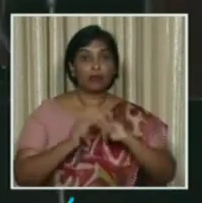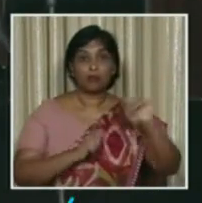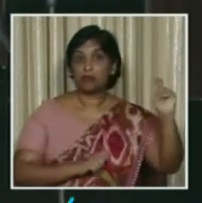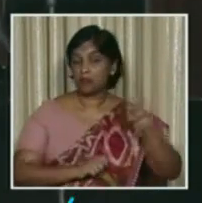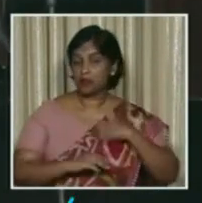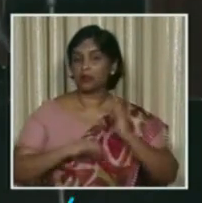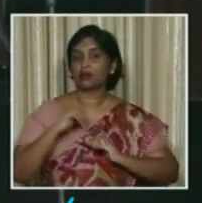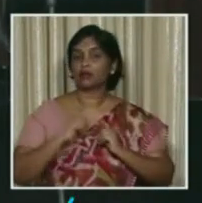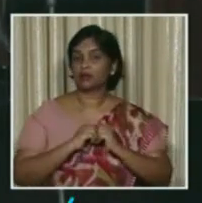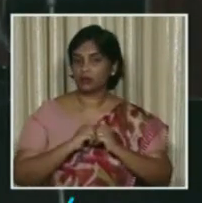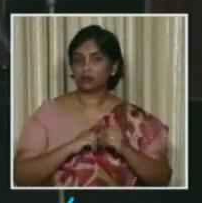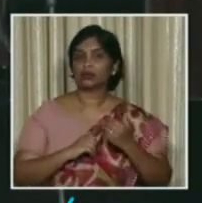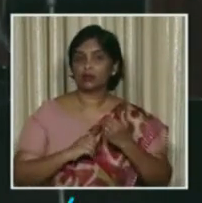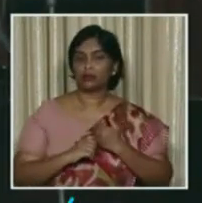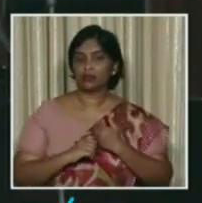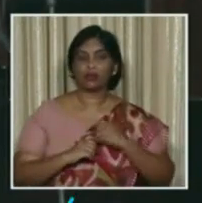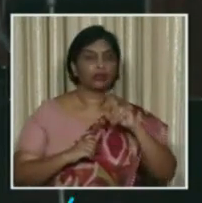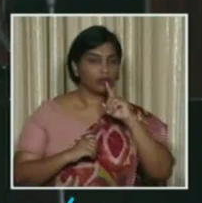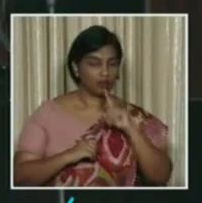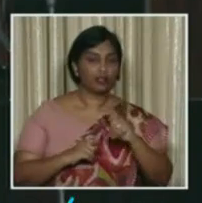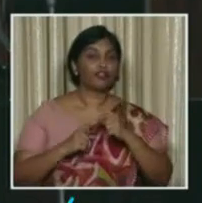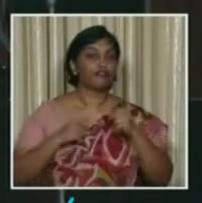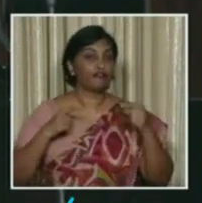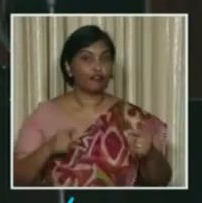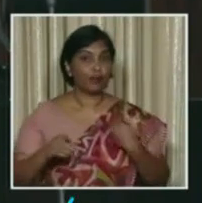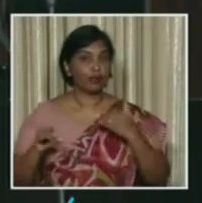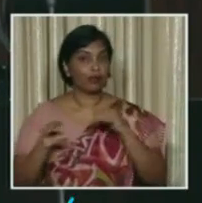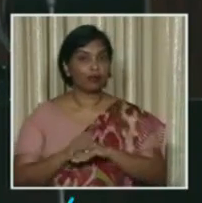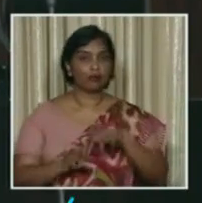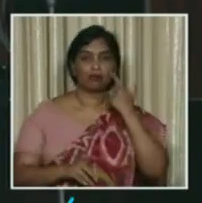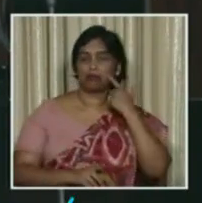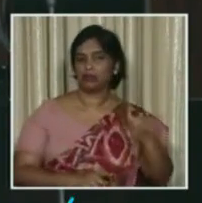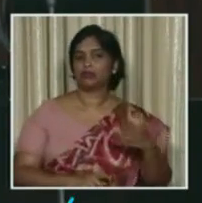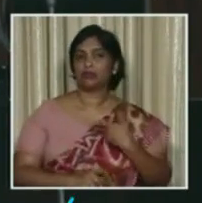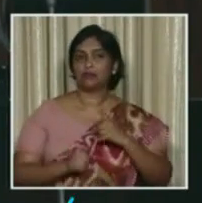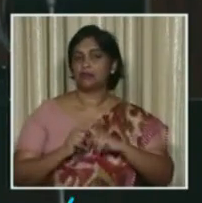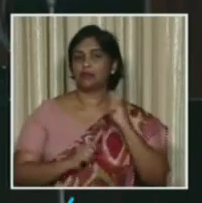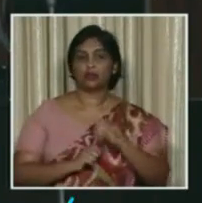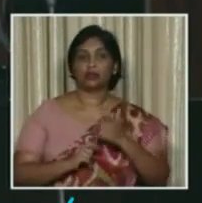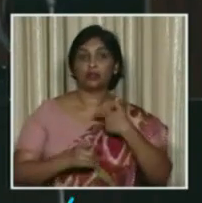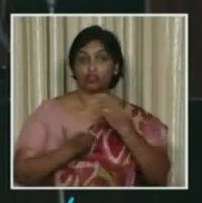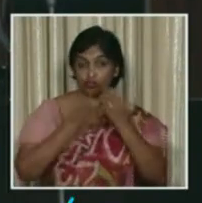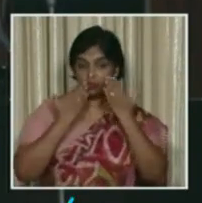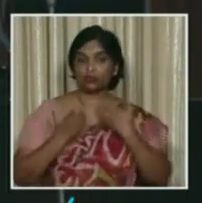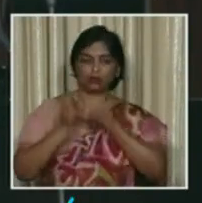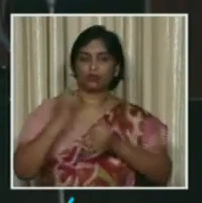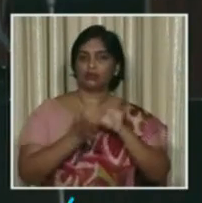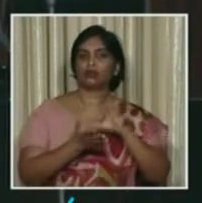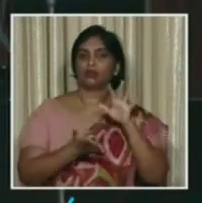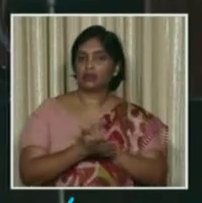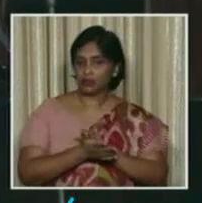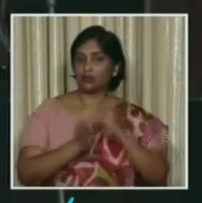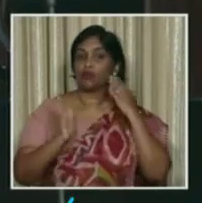දීමේ ක්‍රියාවලියේදී මම ක්‍රොස්ඕවර් කරපු නිසා, විපක්ෂයට ආපු නිසා මාව නොසලකා හැරියා. ඒ පිළිබඳ සාක්ෂි සහිතව මම පැමිණිල්ලක් ඉදිරිපත් කරා.